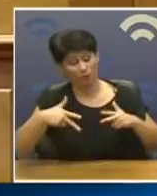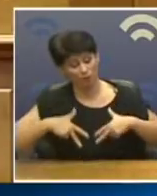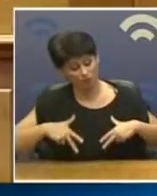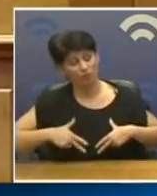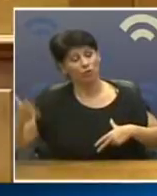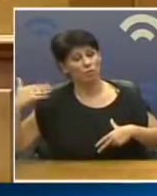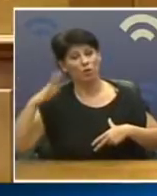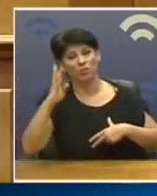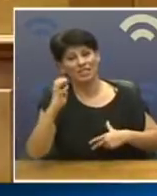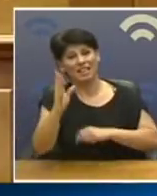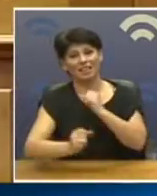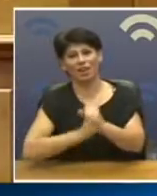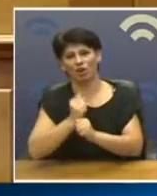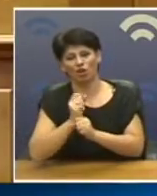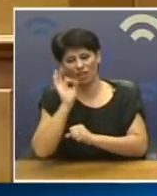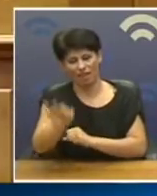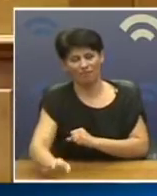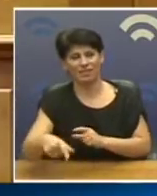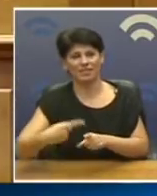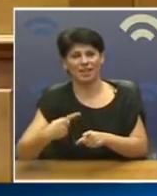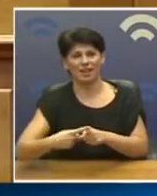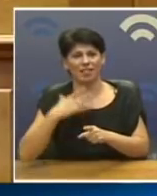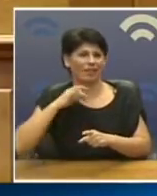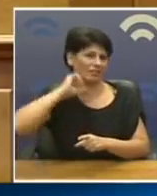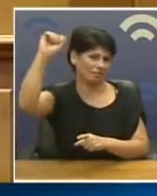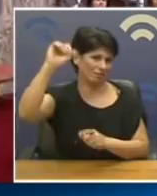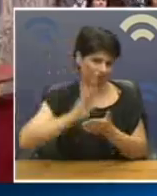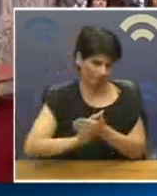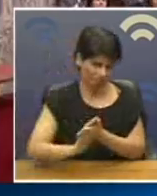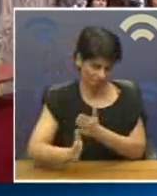προηγούμενα 40 χρόνια και οδήγησε τη χώρα στην χρεοκοπία.